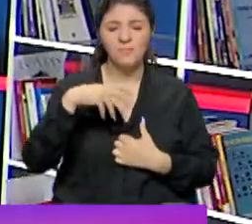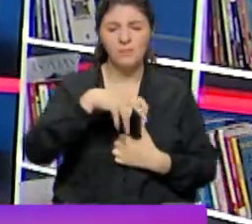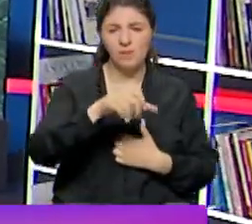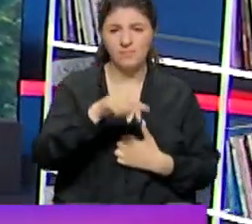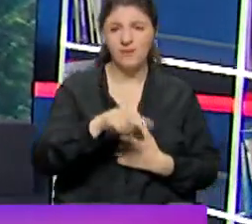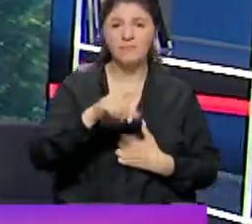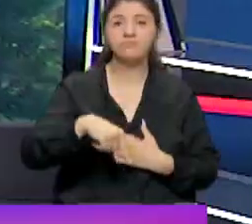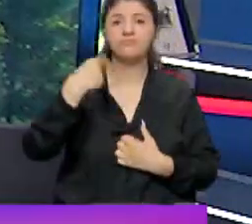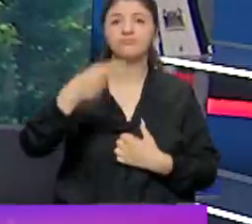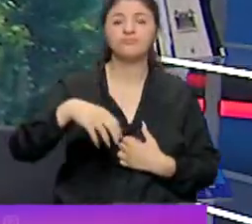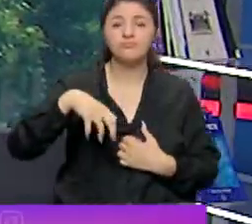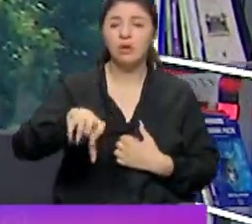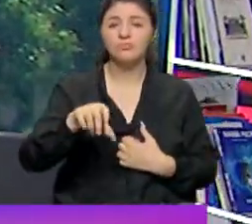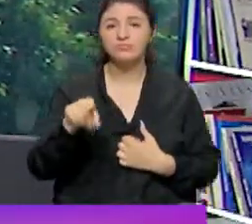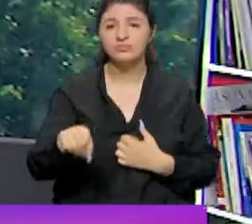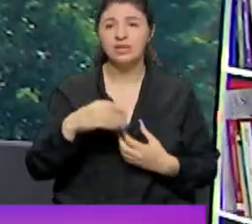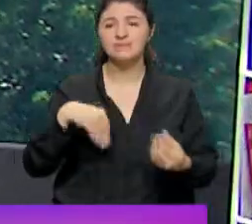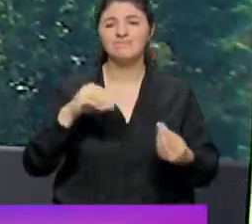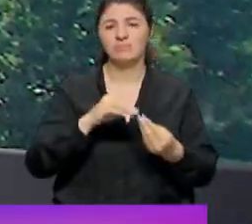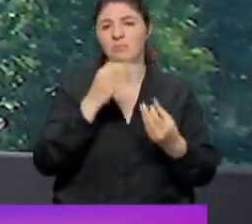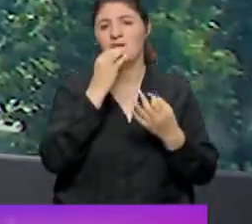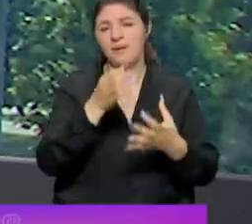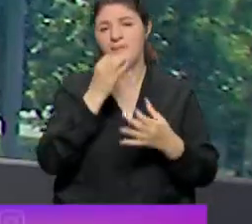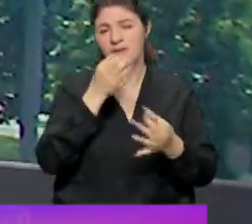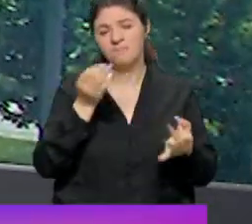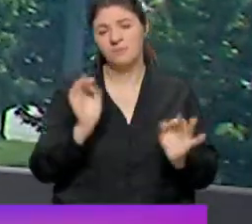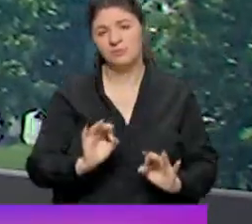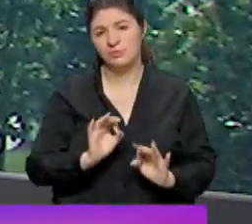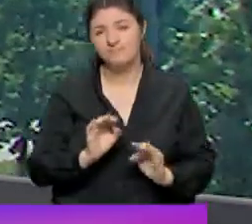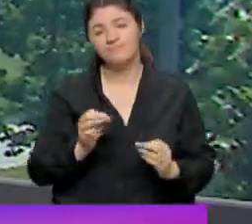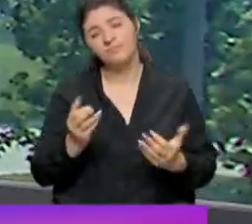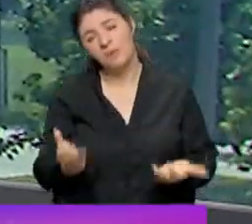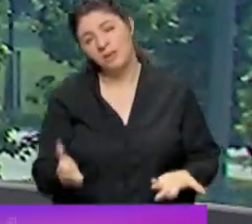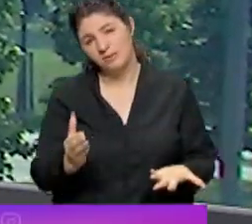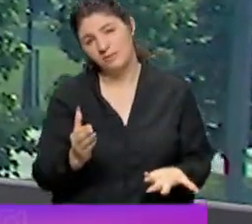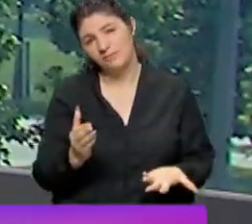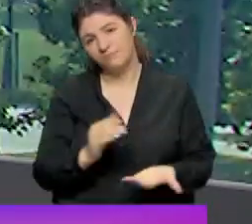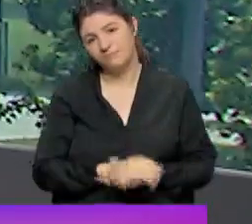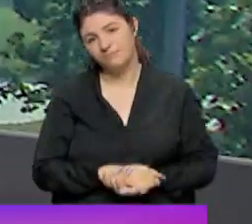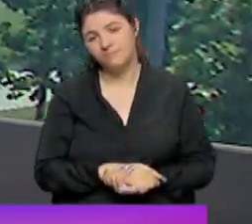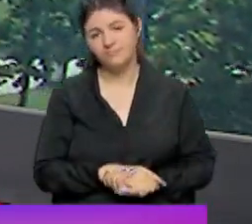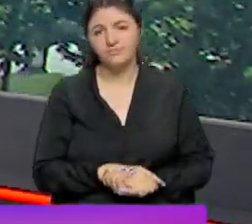kuşakta ve bir sonraki kuşakta zam haberleriyle başlayacağız maalesef